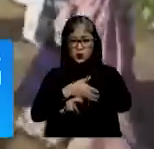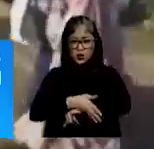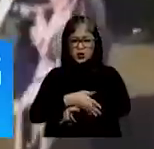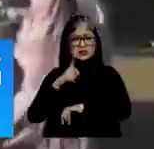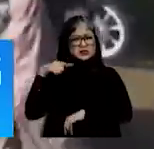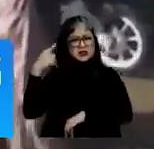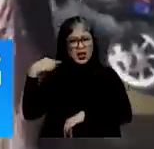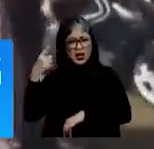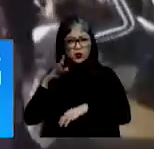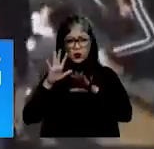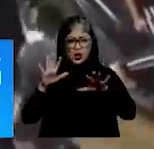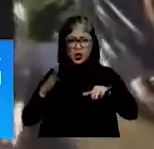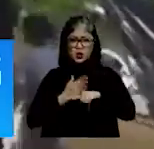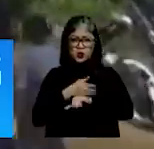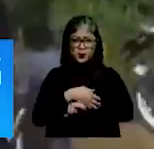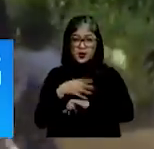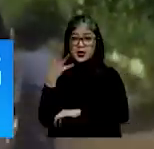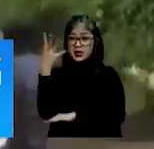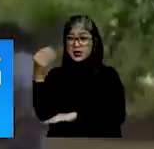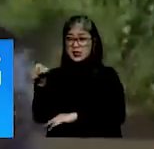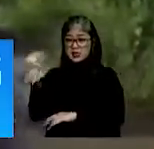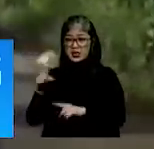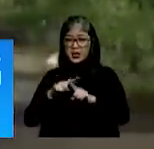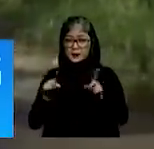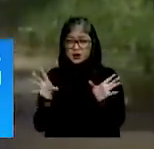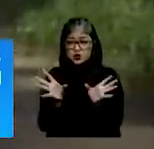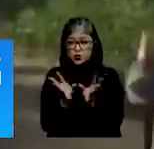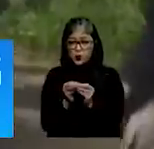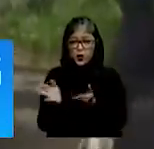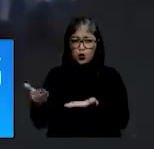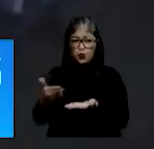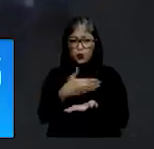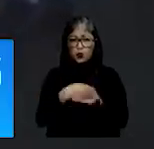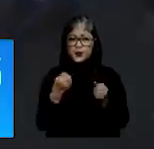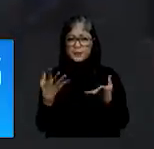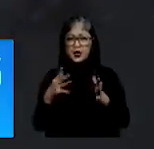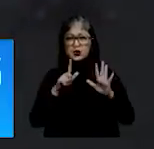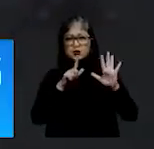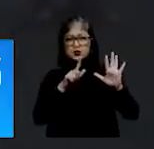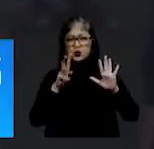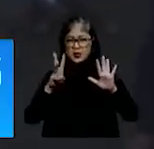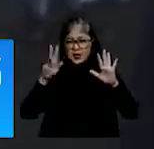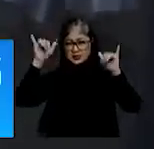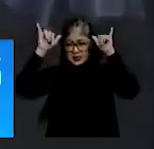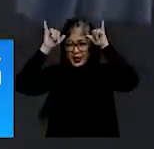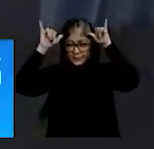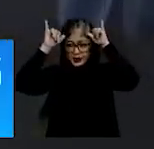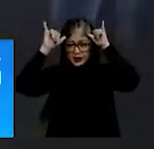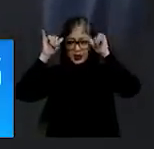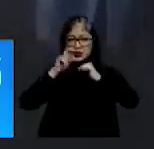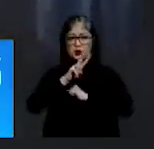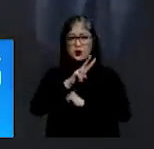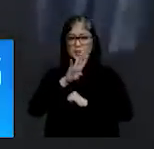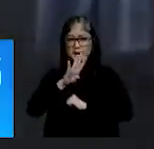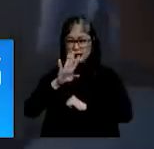Meski hanya sebuah dusun kecil, jumlah hewan kurban yang dikumpulkan tahun ini mencapai 73 ekor sapi dan